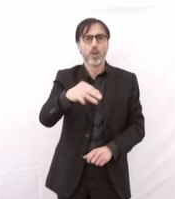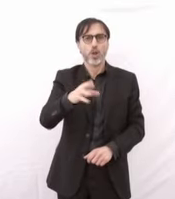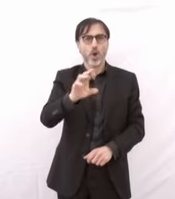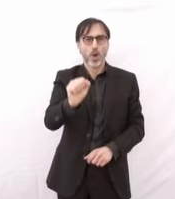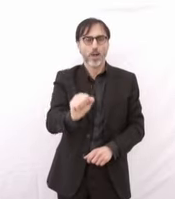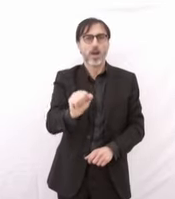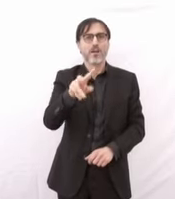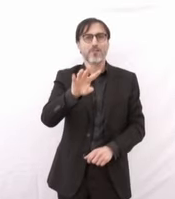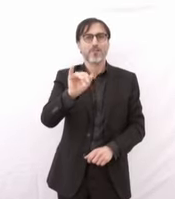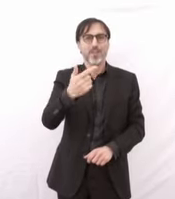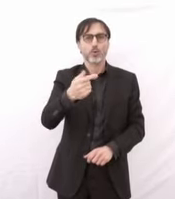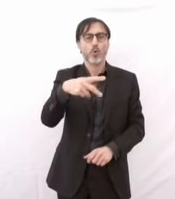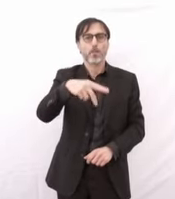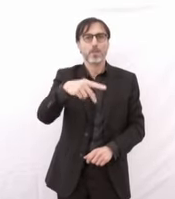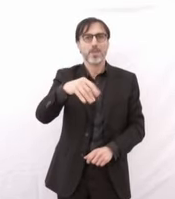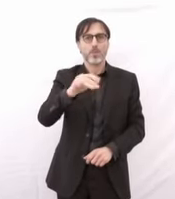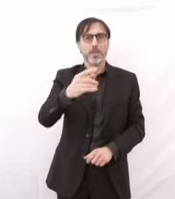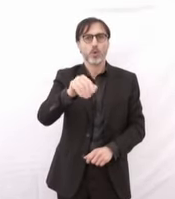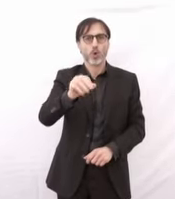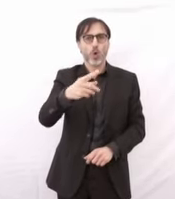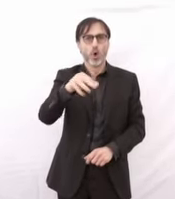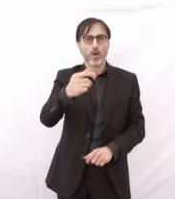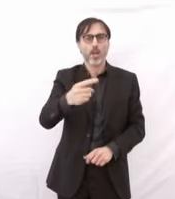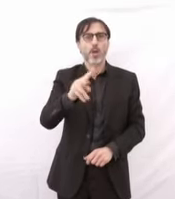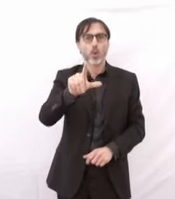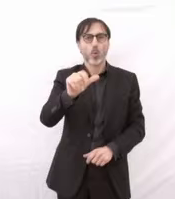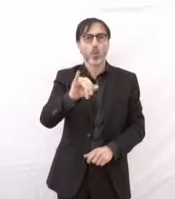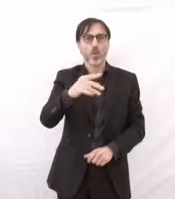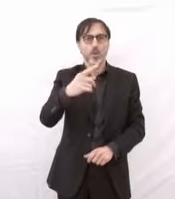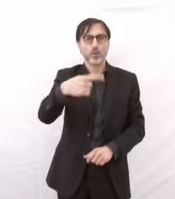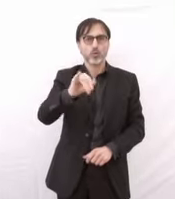Pipitone, Luigi Geronazzo,